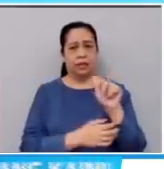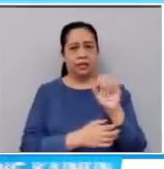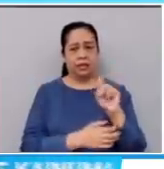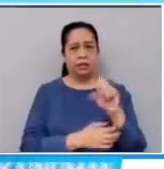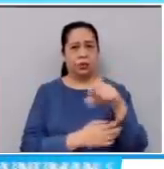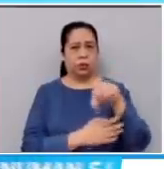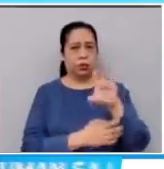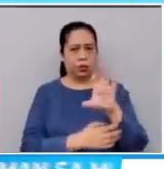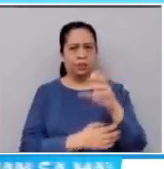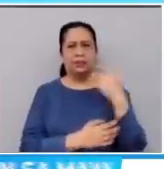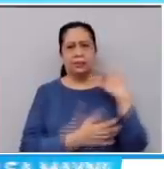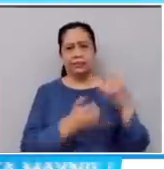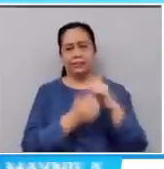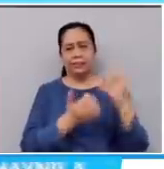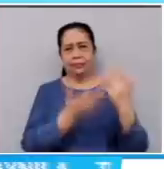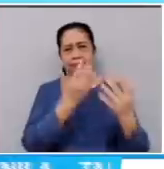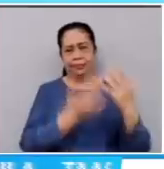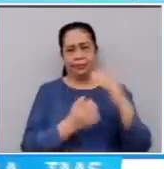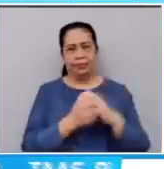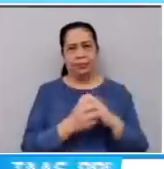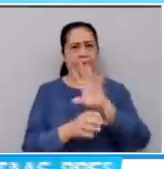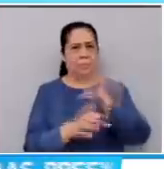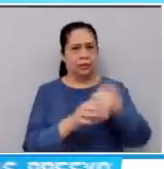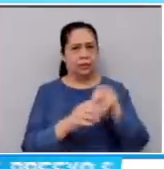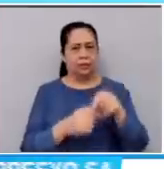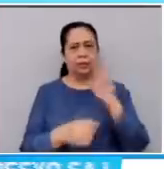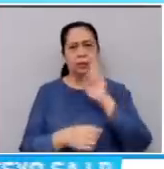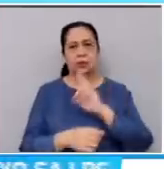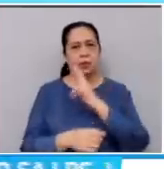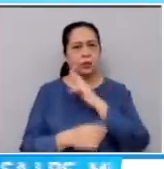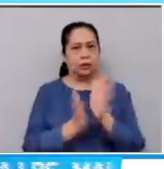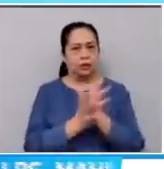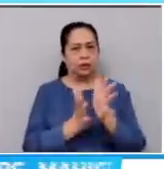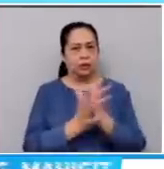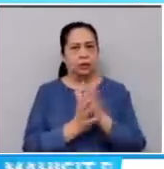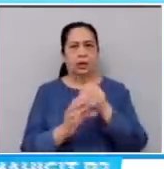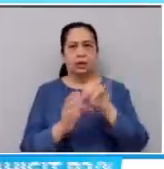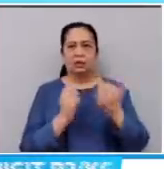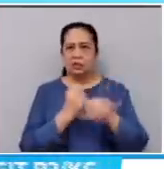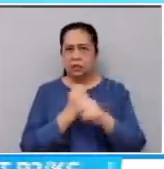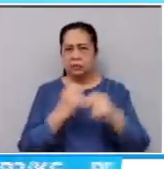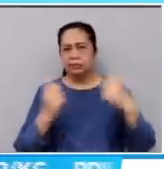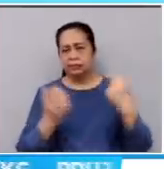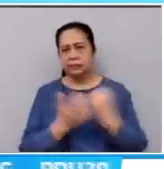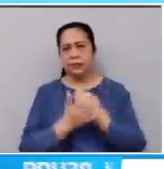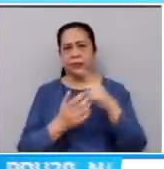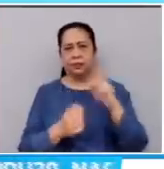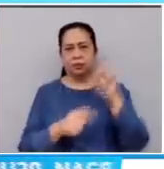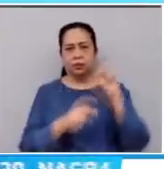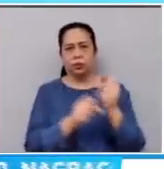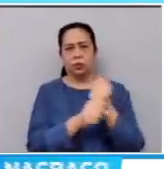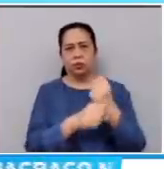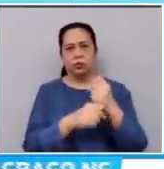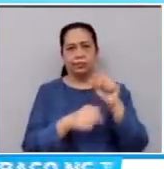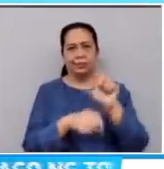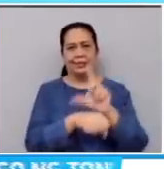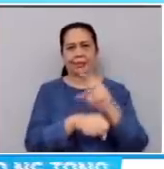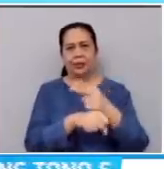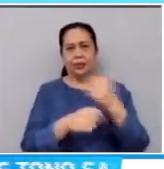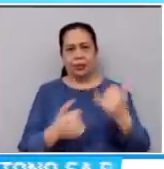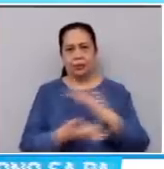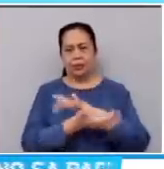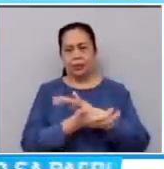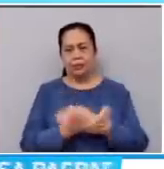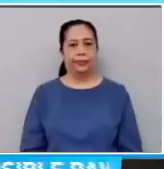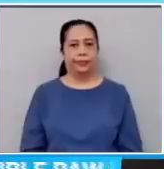nasunugan. Damay rin ang isang karinderya at isang pampasadang jeep na kabuhayan pa naman ng ilang residente ngayong pandemic. Balitang hatid ni